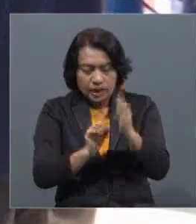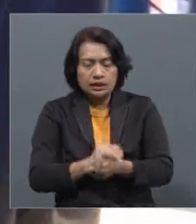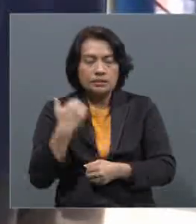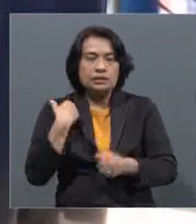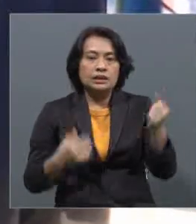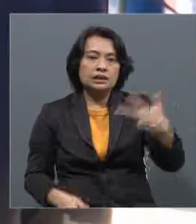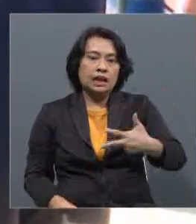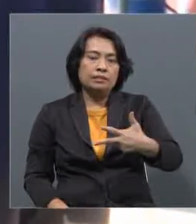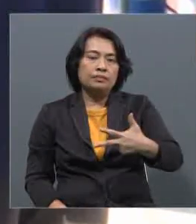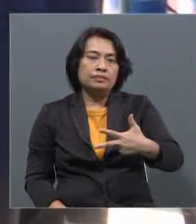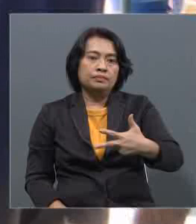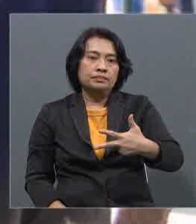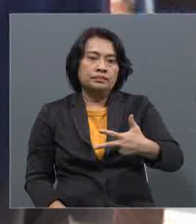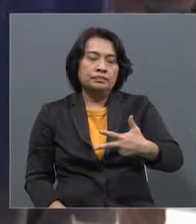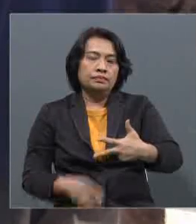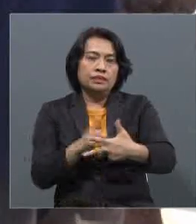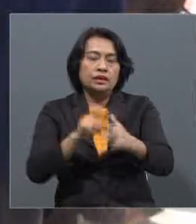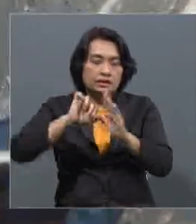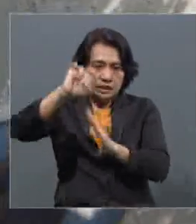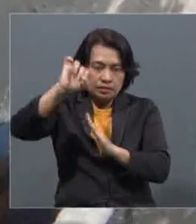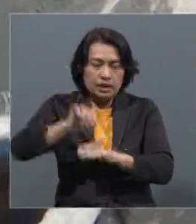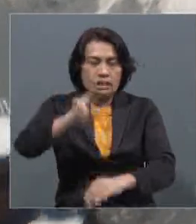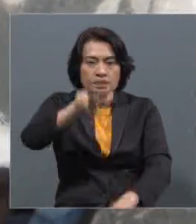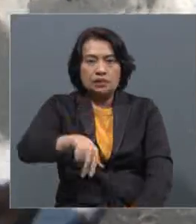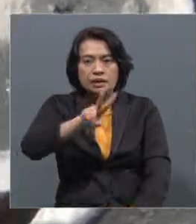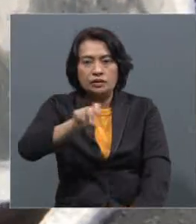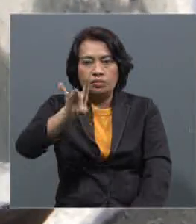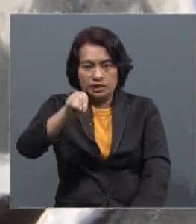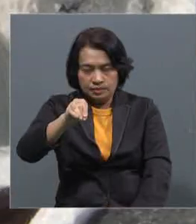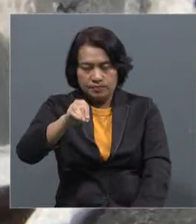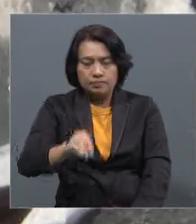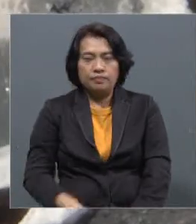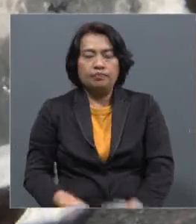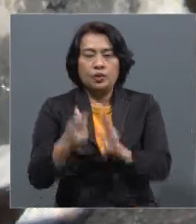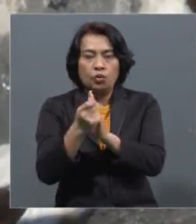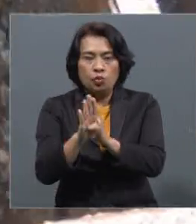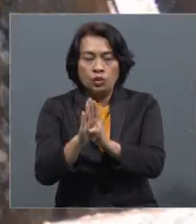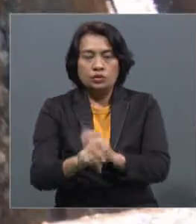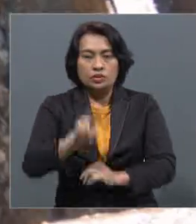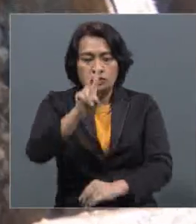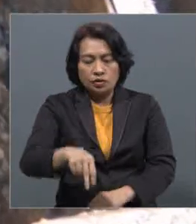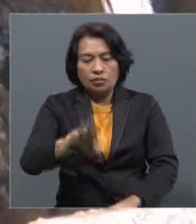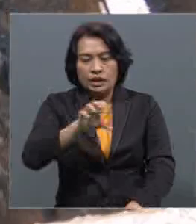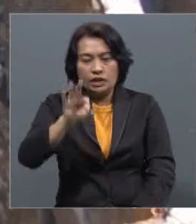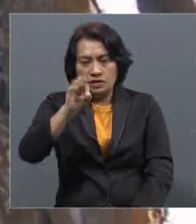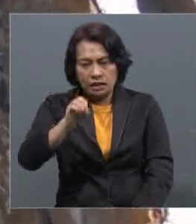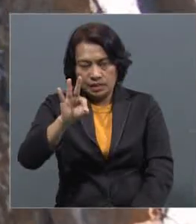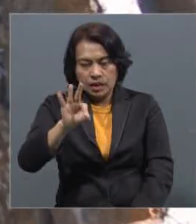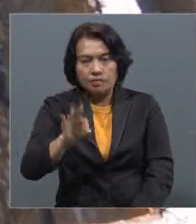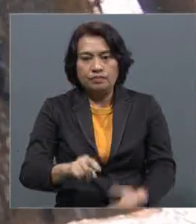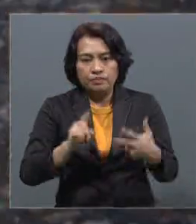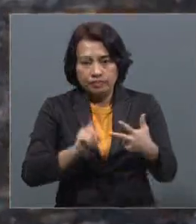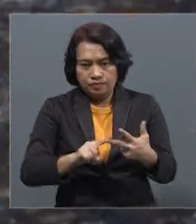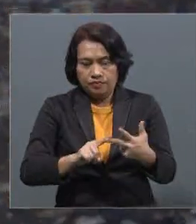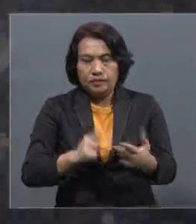อันดับนะครับก็คือไล่เรียงมาเลยนะครับจังหวัดเชียงใหม่เนี่ย 3,2 180คนอุบลบนราชธานี 2599คนและ